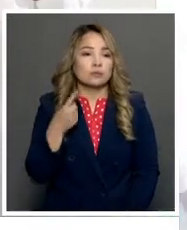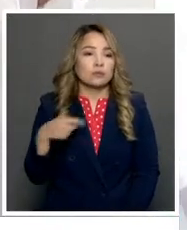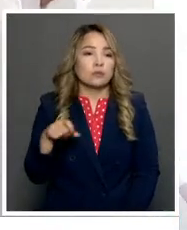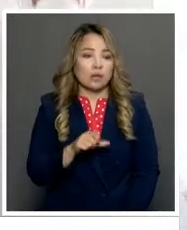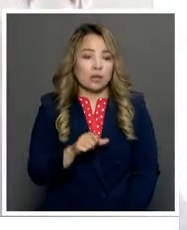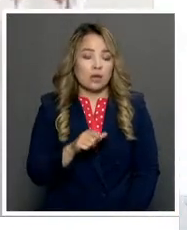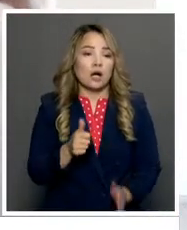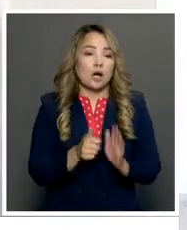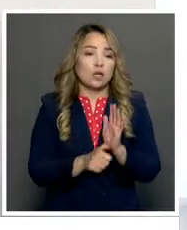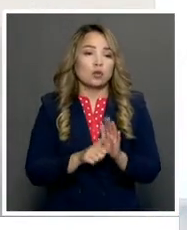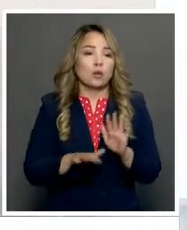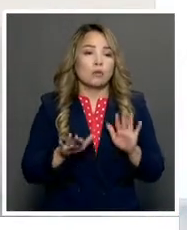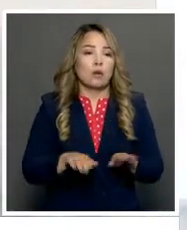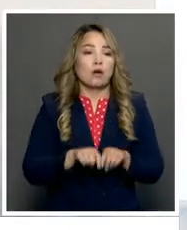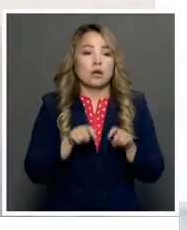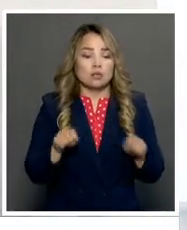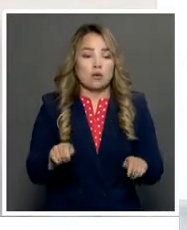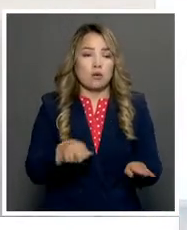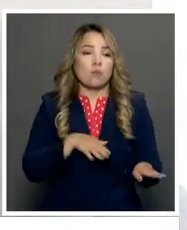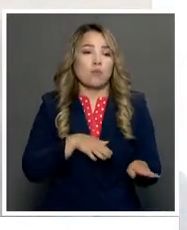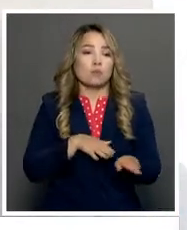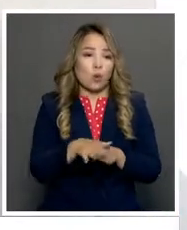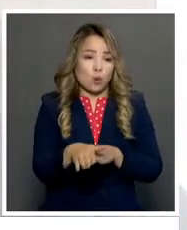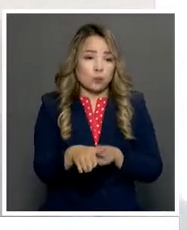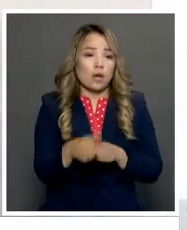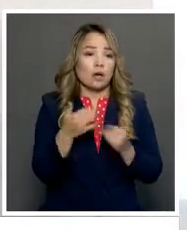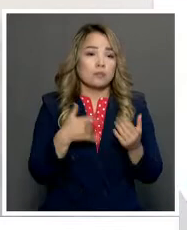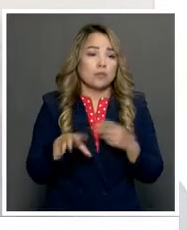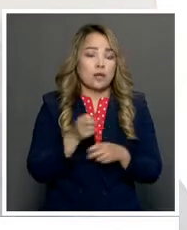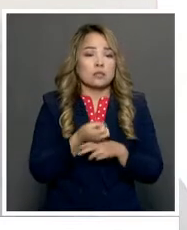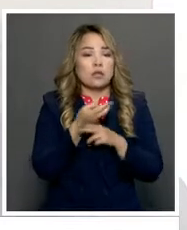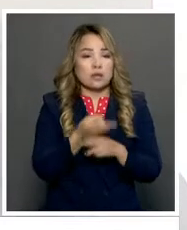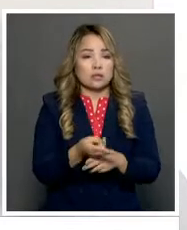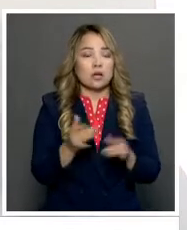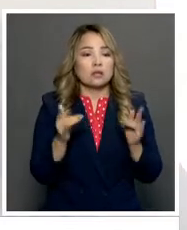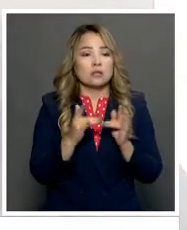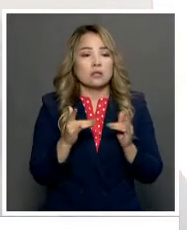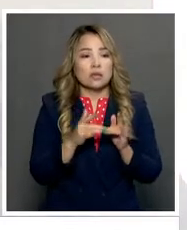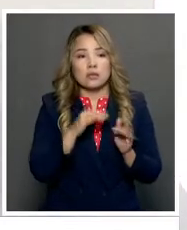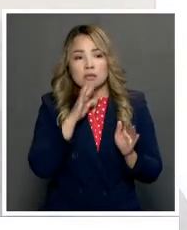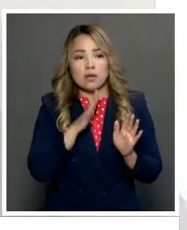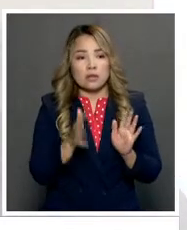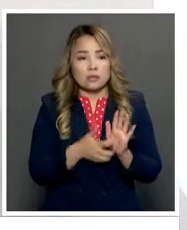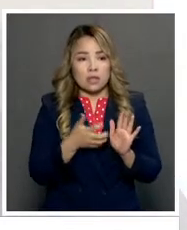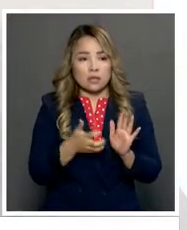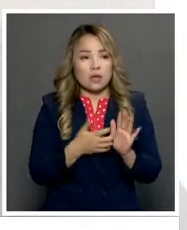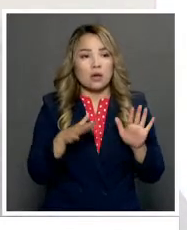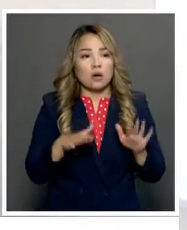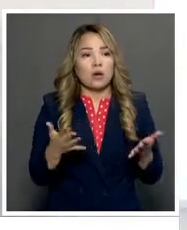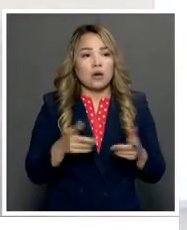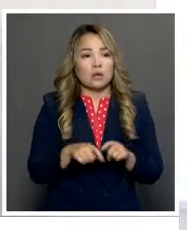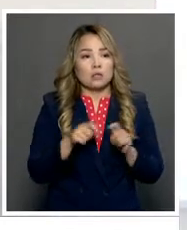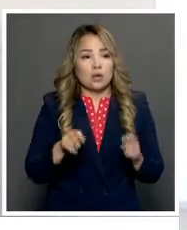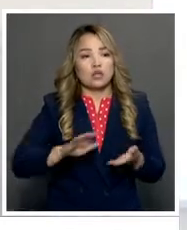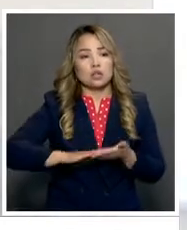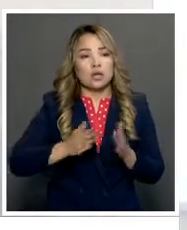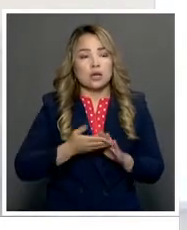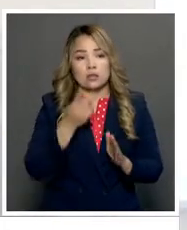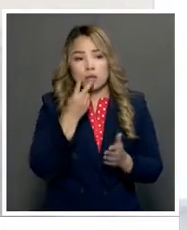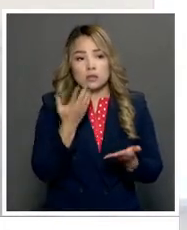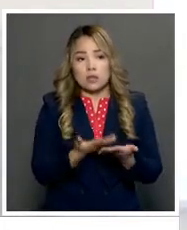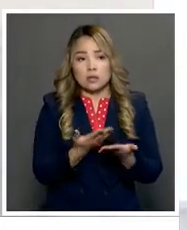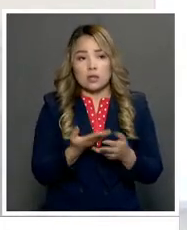ашқанбыз. Қайта толып қалды. Қазір енді қандай төсек орындар ашамыз деп тағы ойланып отырмыз. Жағдайды көріп